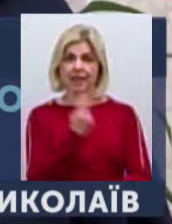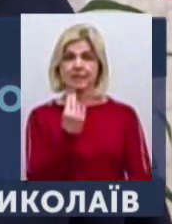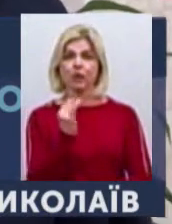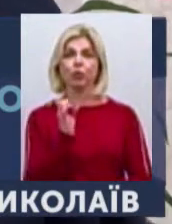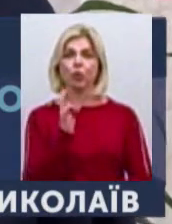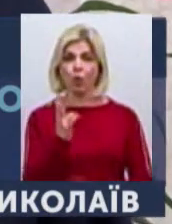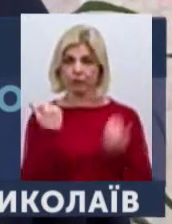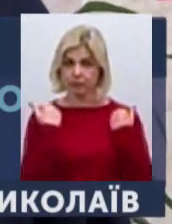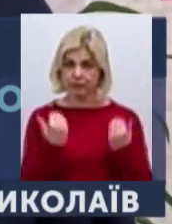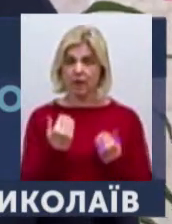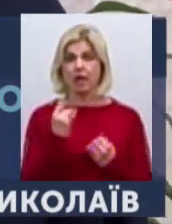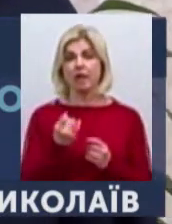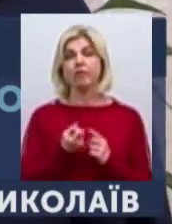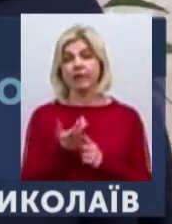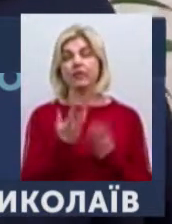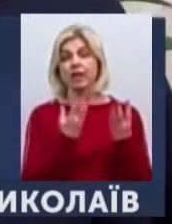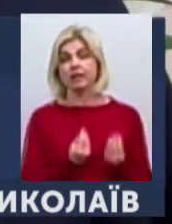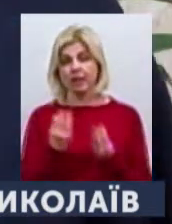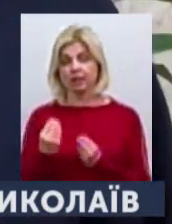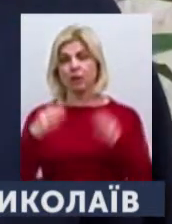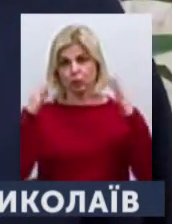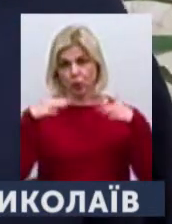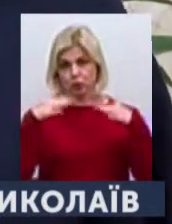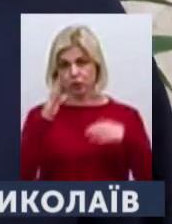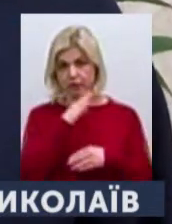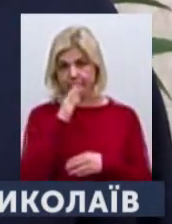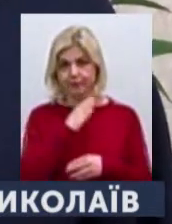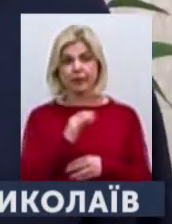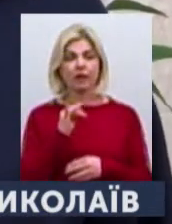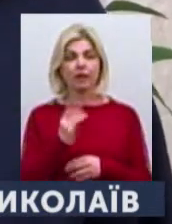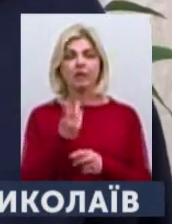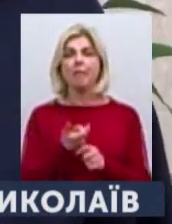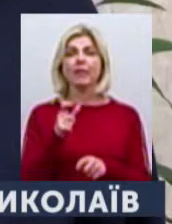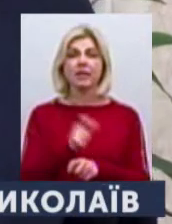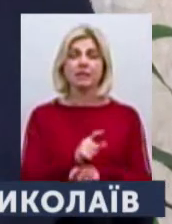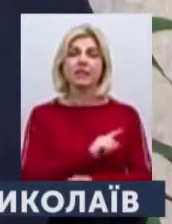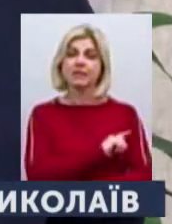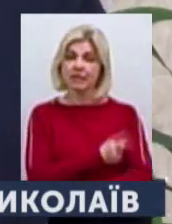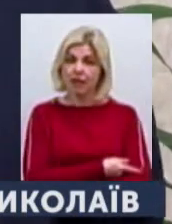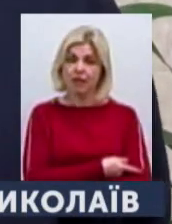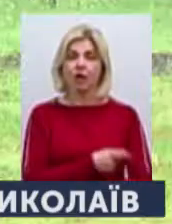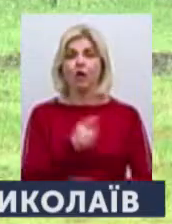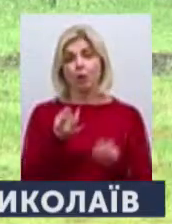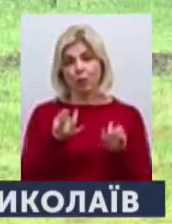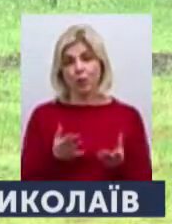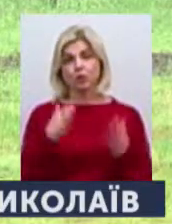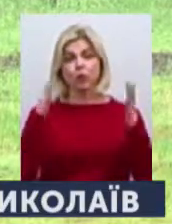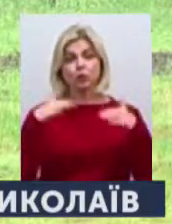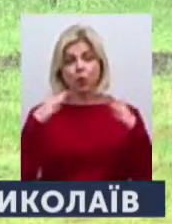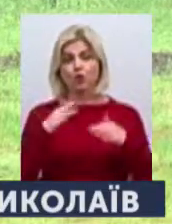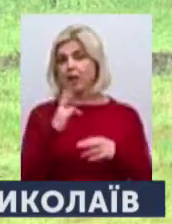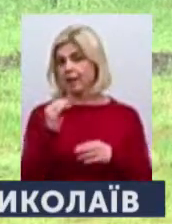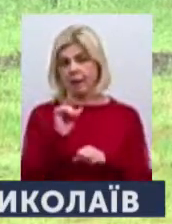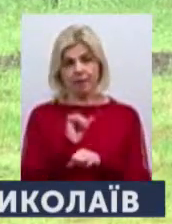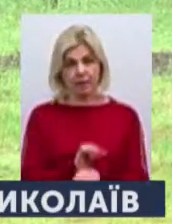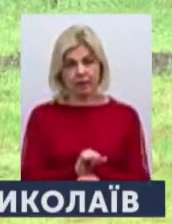вже декілька днів йдуть дощі. Вони не досягають значення рясних, просто дощ майже не